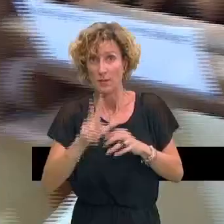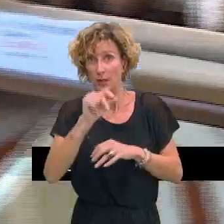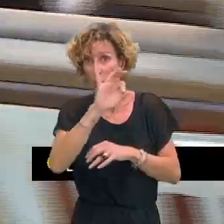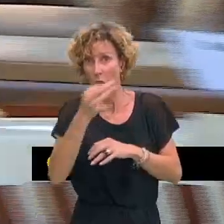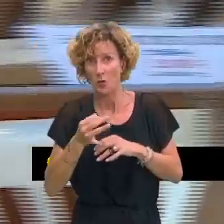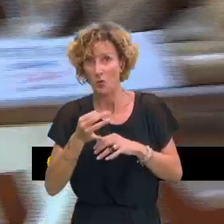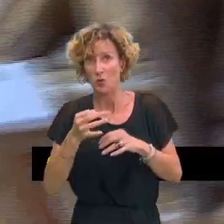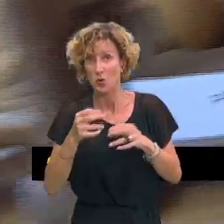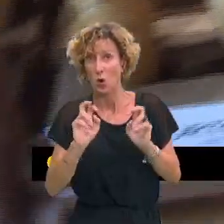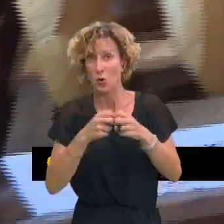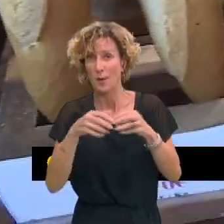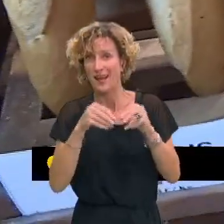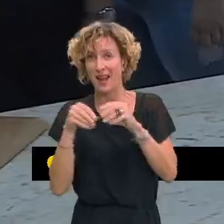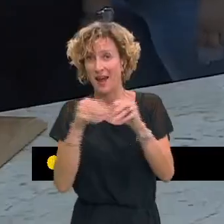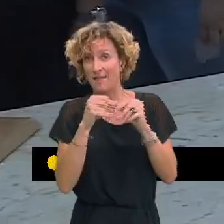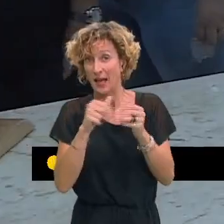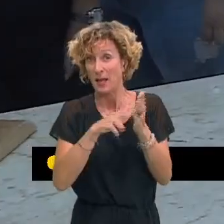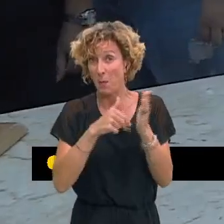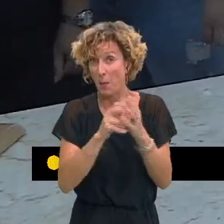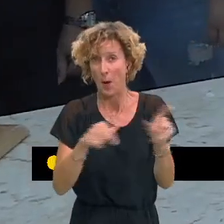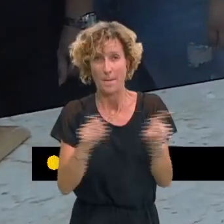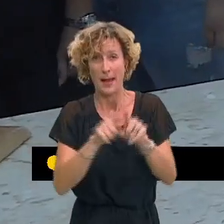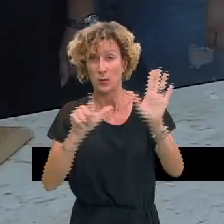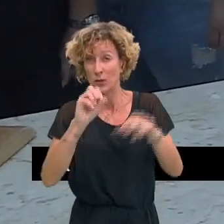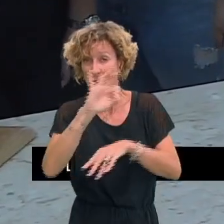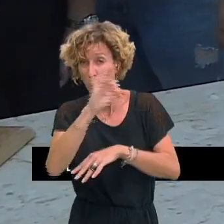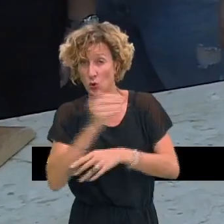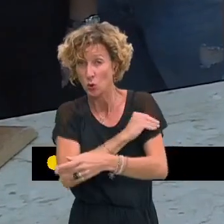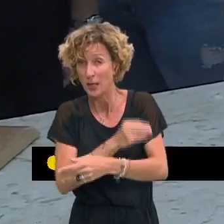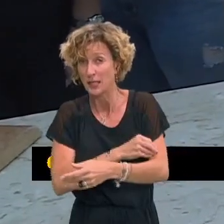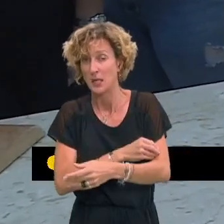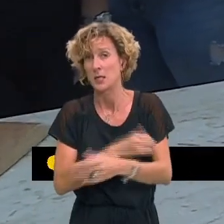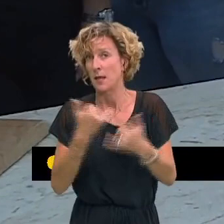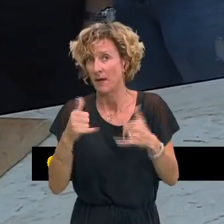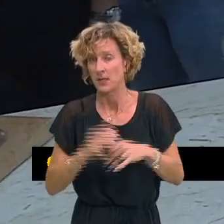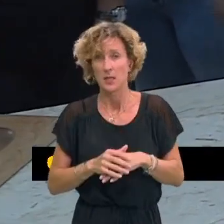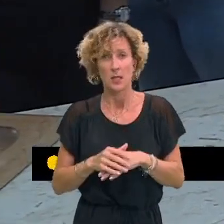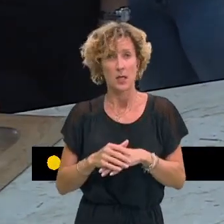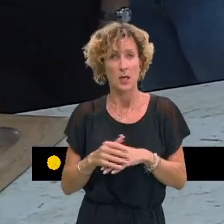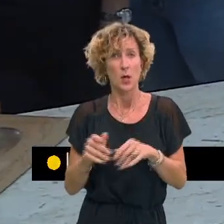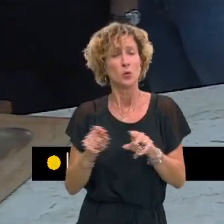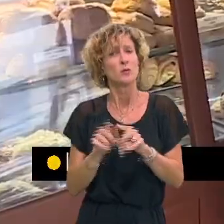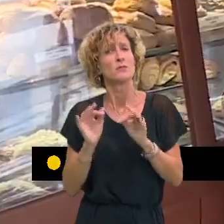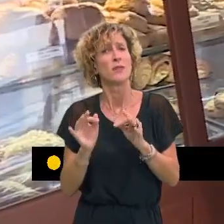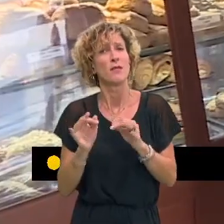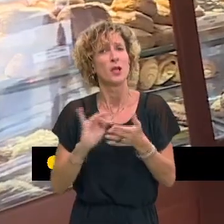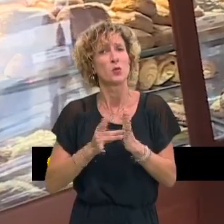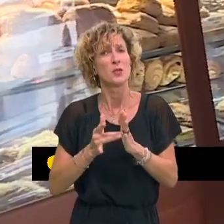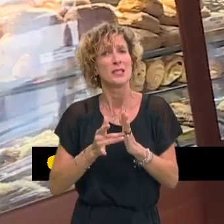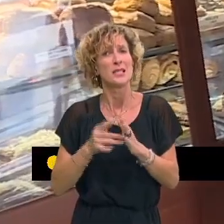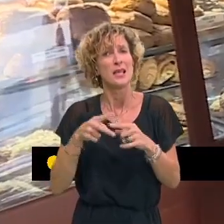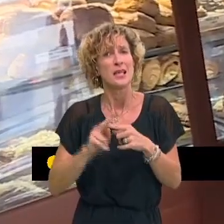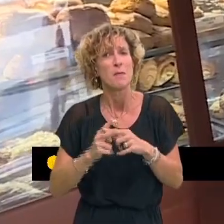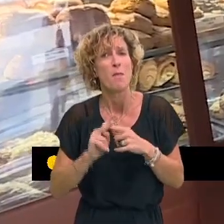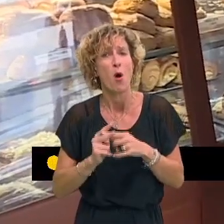prix de la farine. Autant pour le beurre, 70% pour l'énergie. Et ce n'est pas tout. Autre paramètre, tout ce qui est matériel d'équipement. On a subi